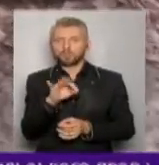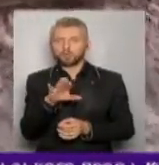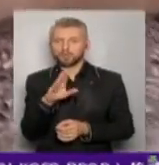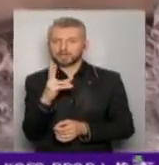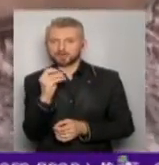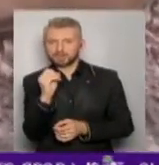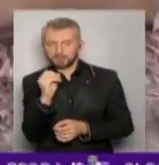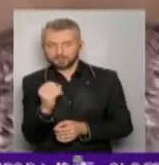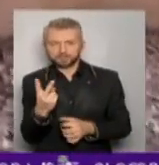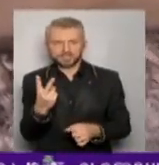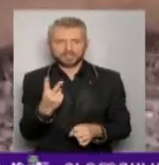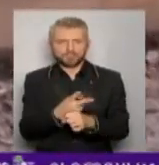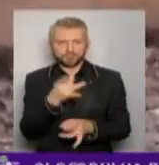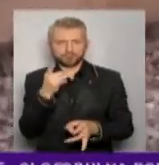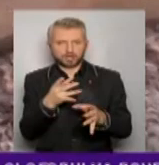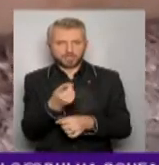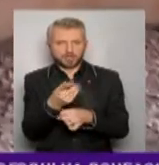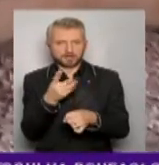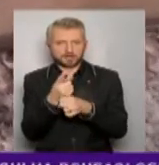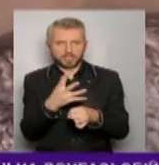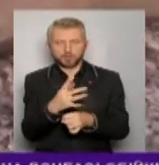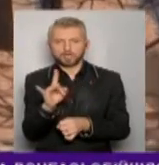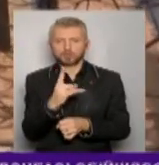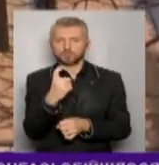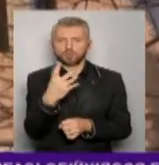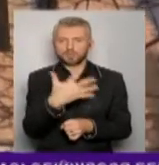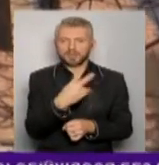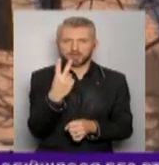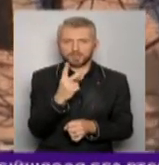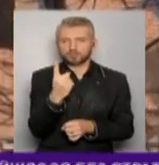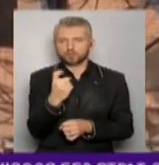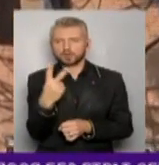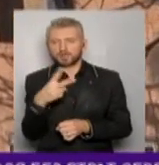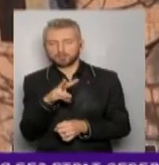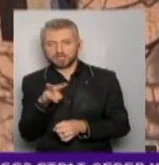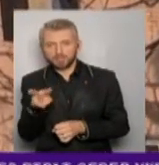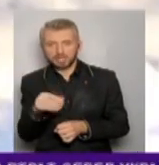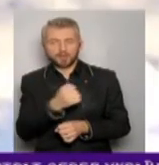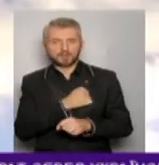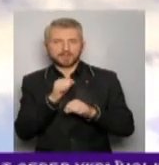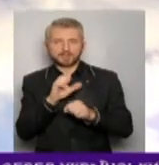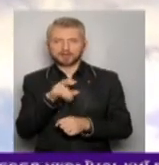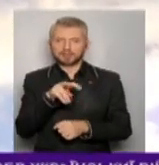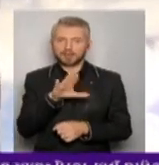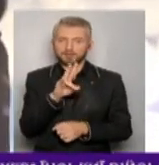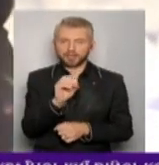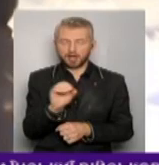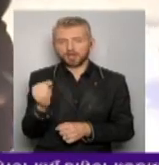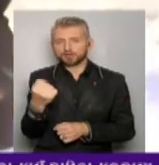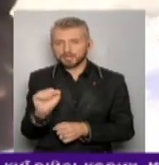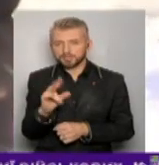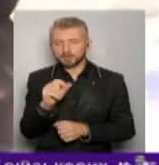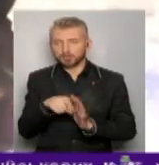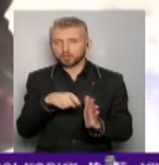Путіна двічі гатили з артилерії калібру 152 та 120 мм, а захисників Славного і Авдіївки на Донецькому напрямку